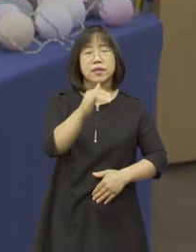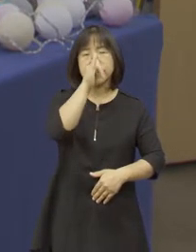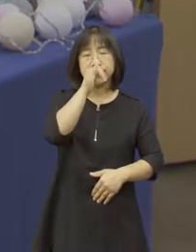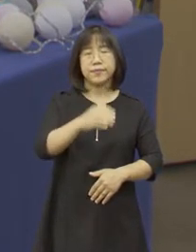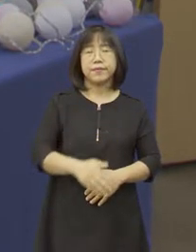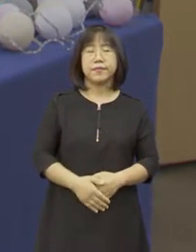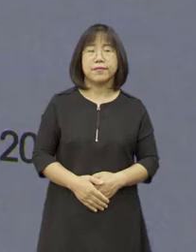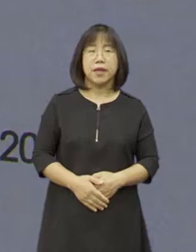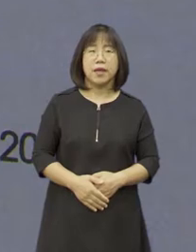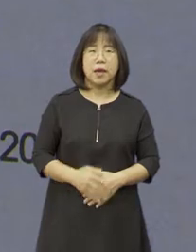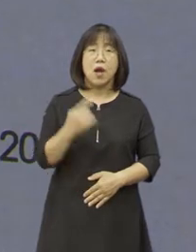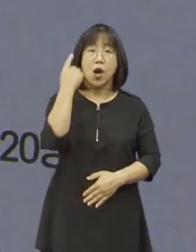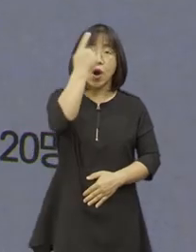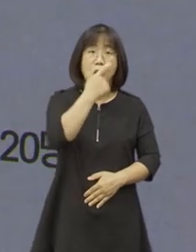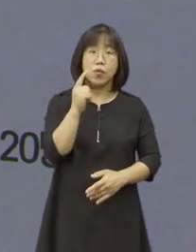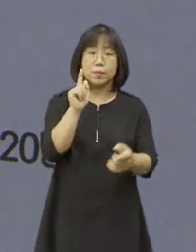있습니다.